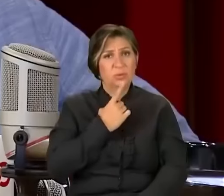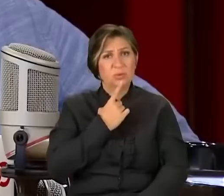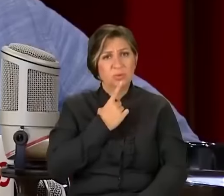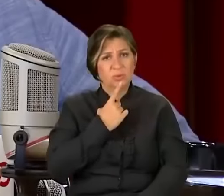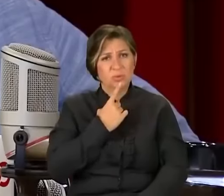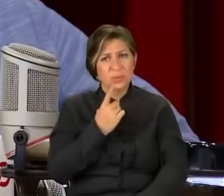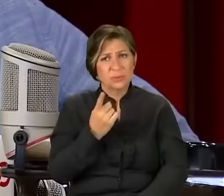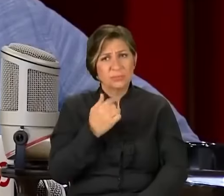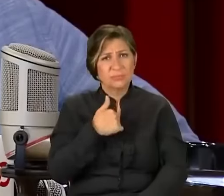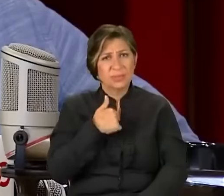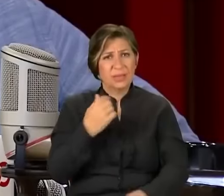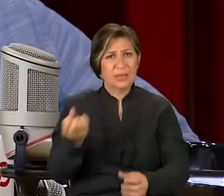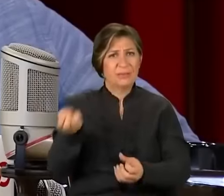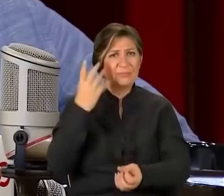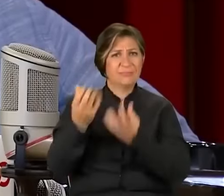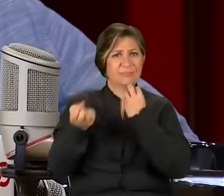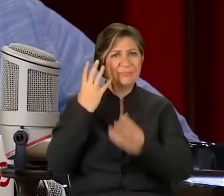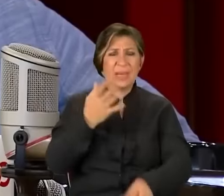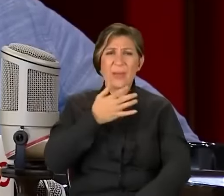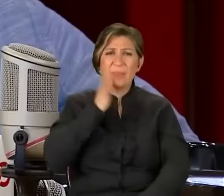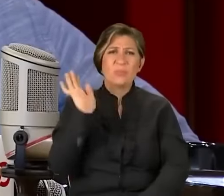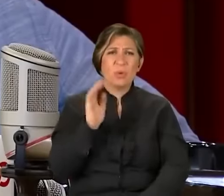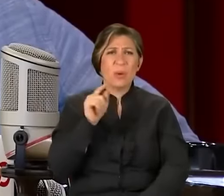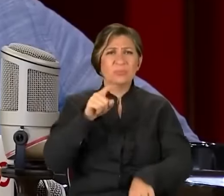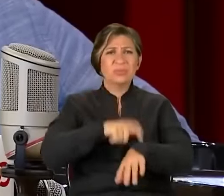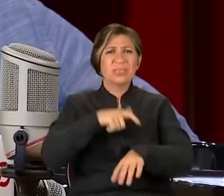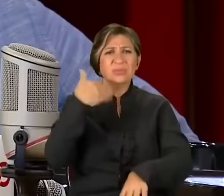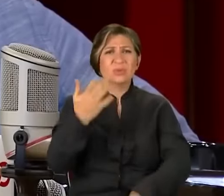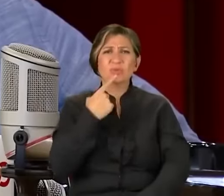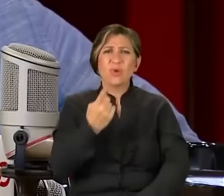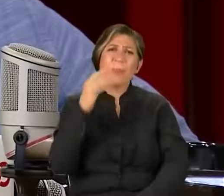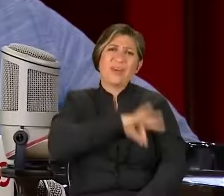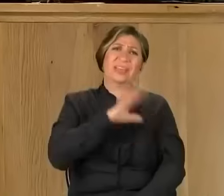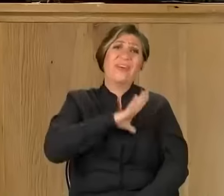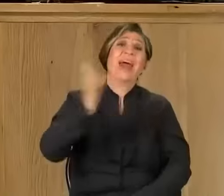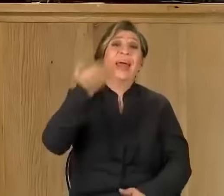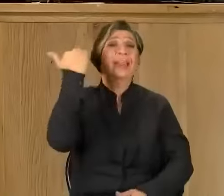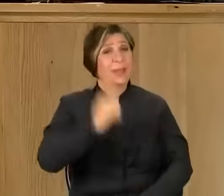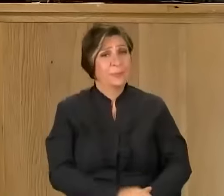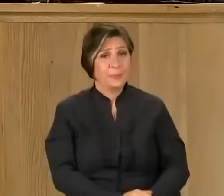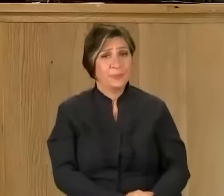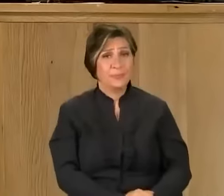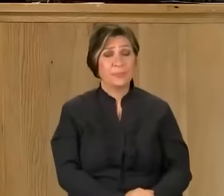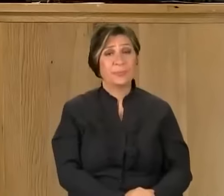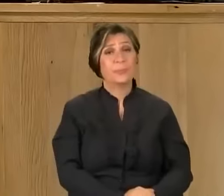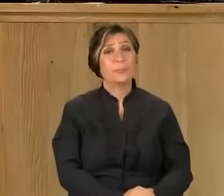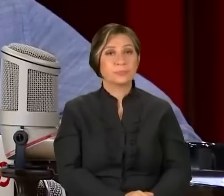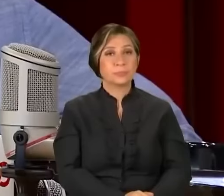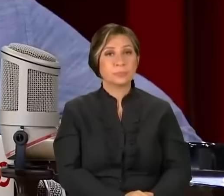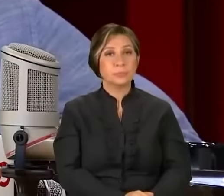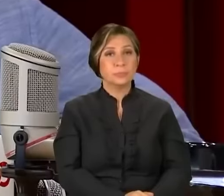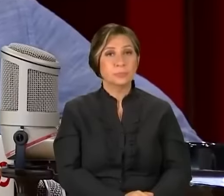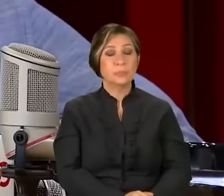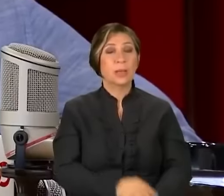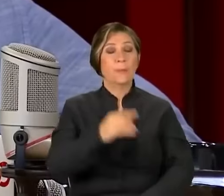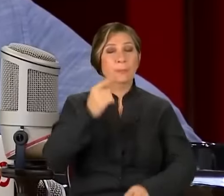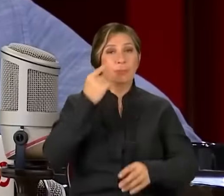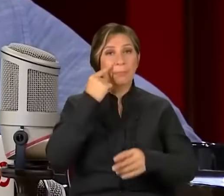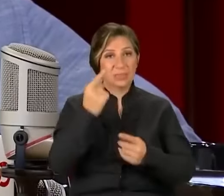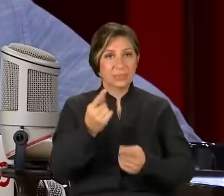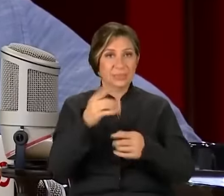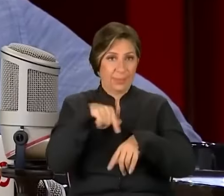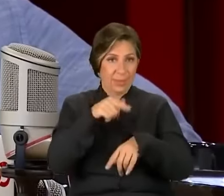söylediğim zaman acaba beni topa koyarlar mı bilmiyorum ama bu saatten sonra da söylemekte fayda var herhalde. baktığın